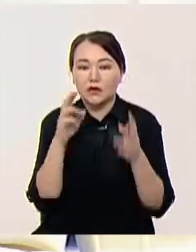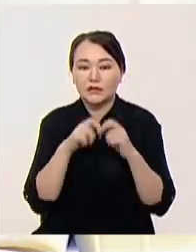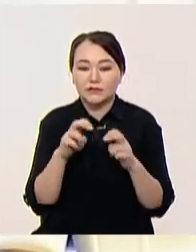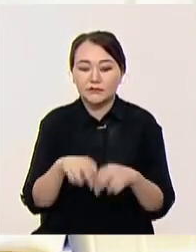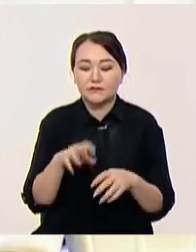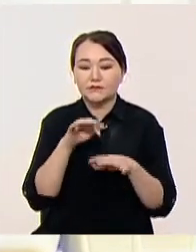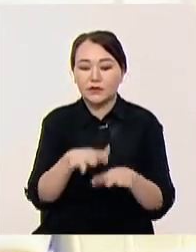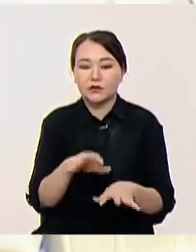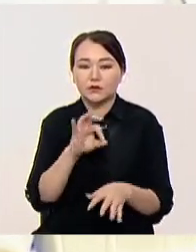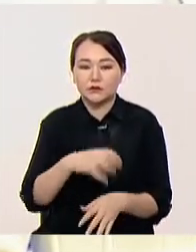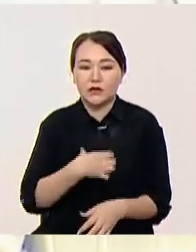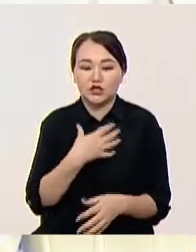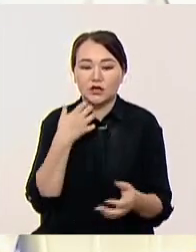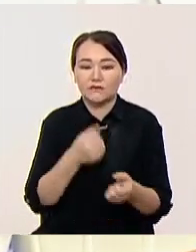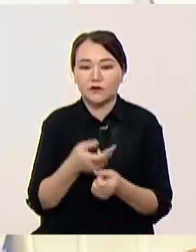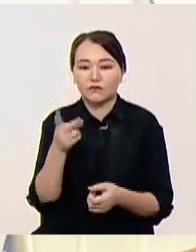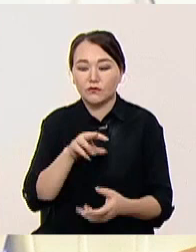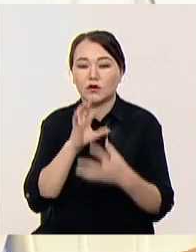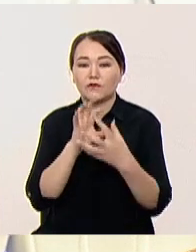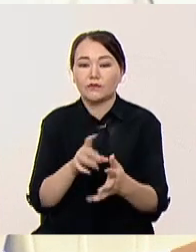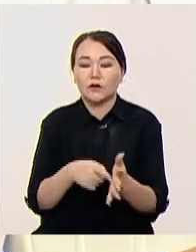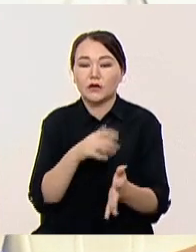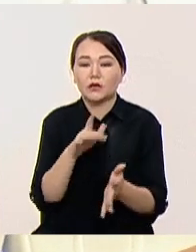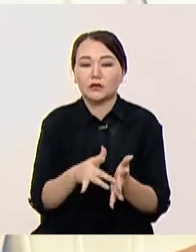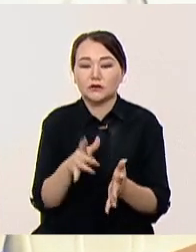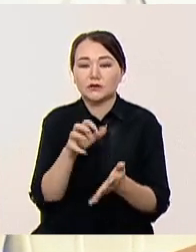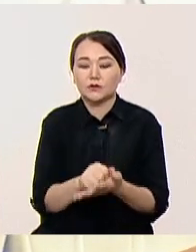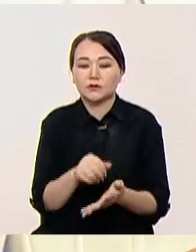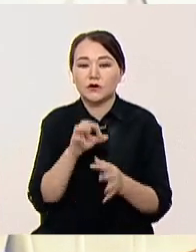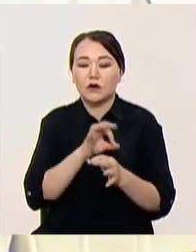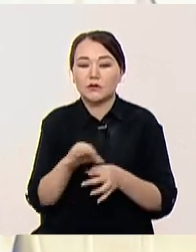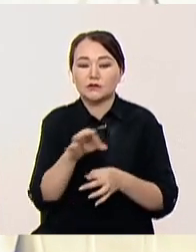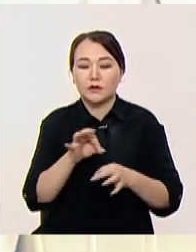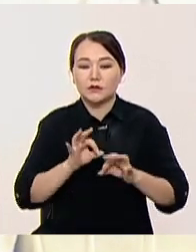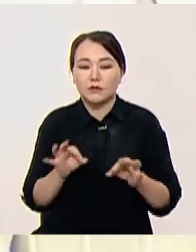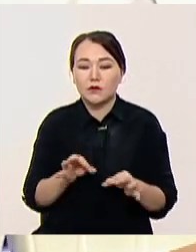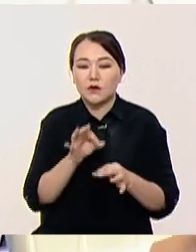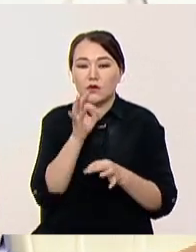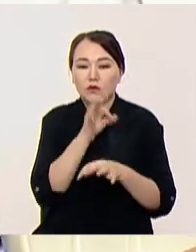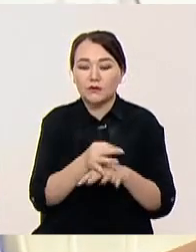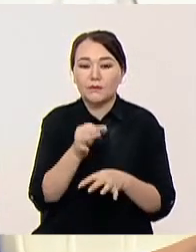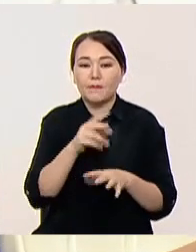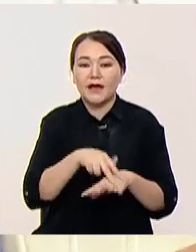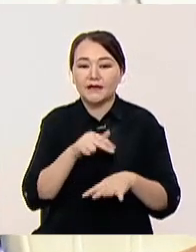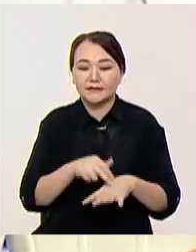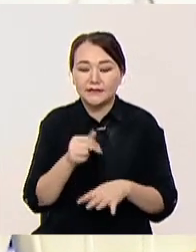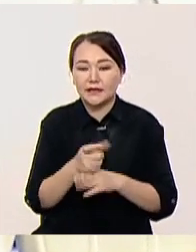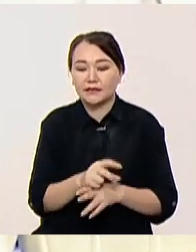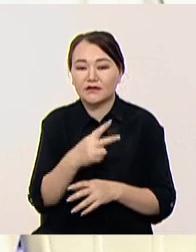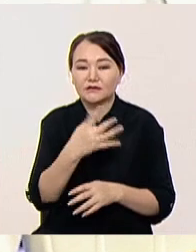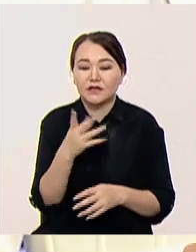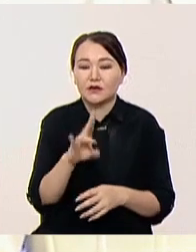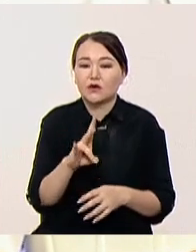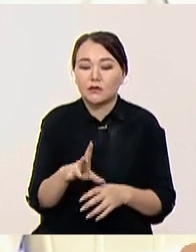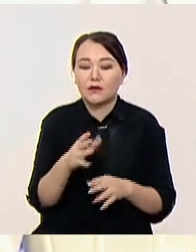Расследованием дела о страшной аварии с двумя автобусами в Караганде займется областной департамент полиции. Напомним, 25 ноября